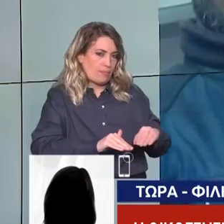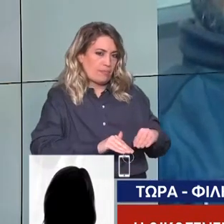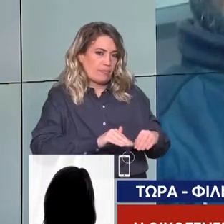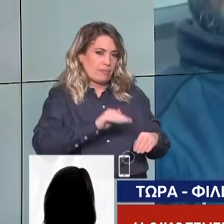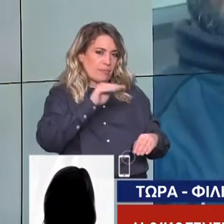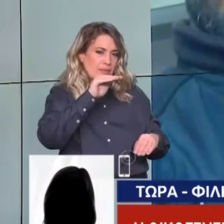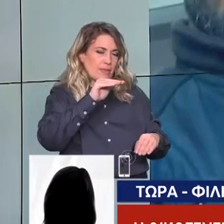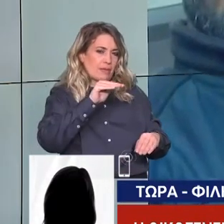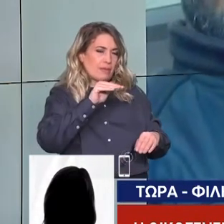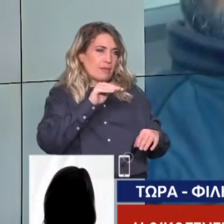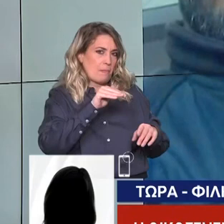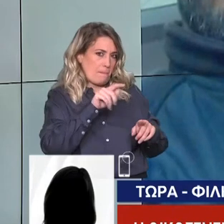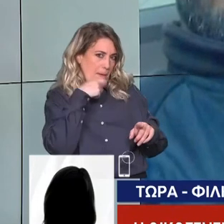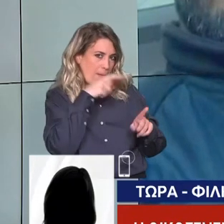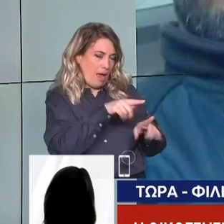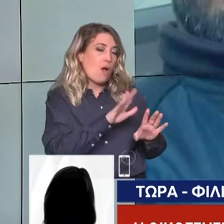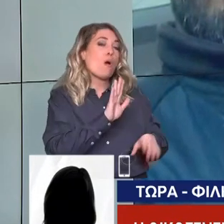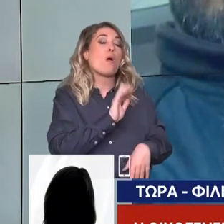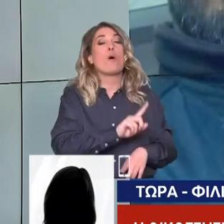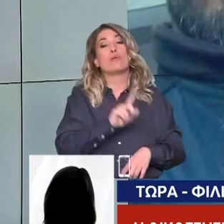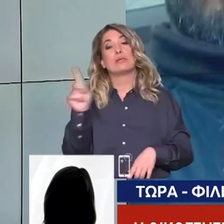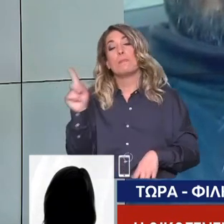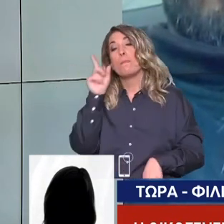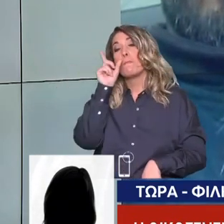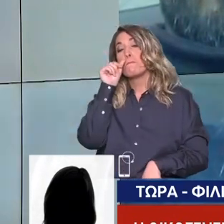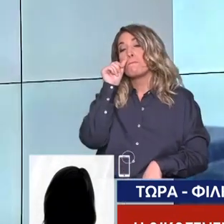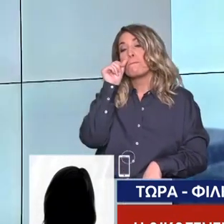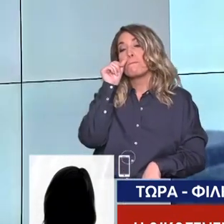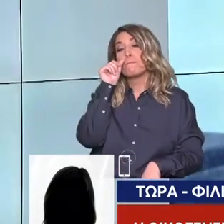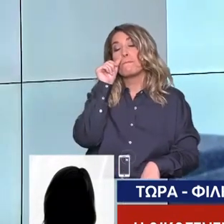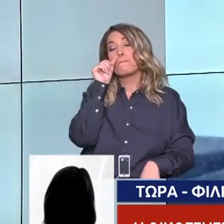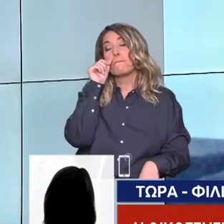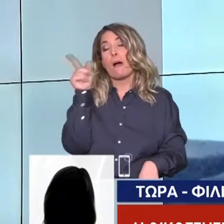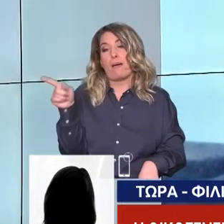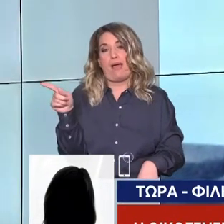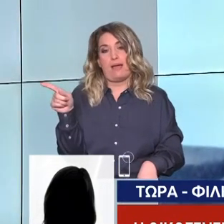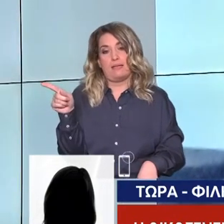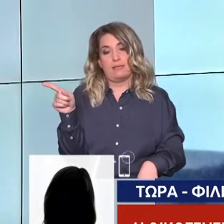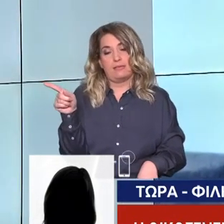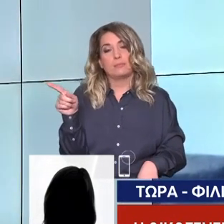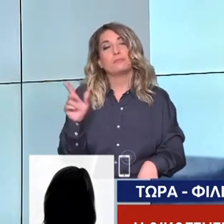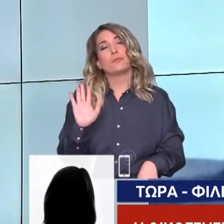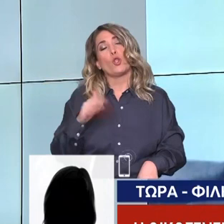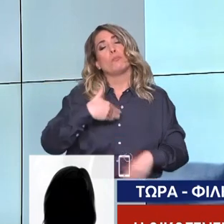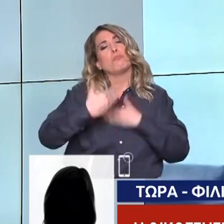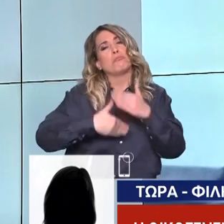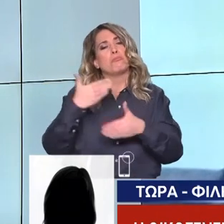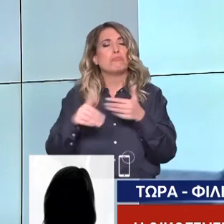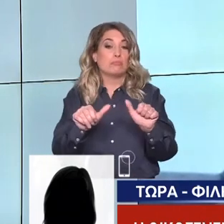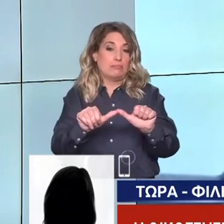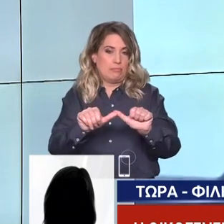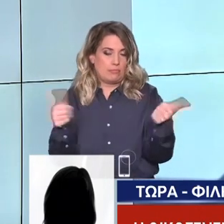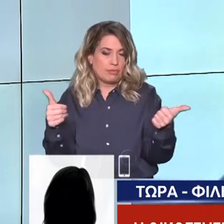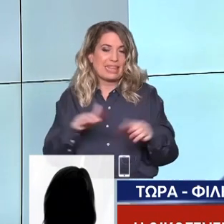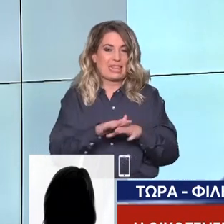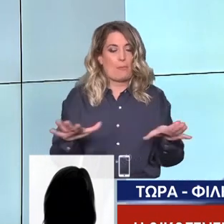Όχι. Μεγάλωσε με τον πατέρα του. Όταν χωρίσανε με τη μητέρα του, τα πήρε ο πατέρας του